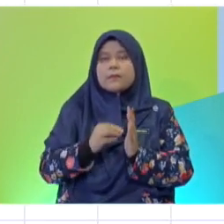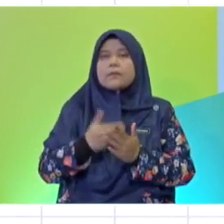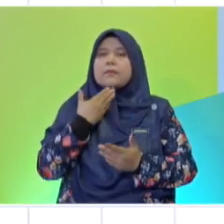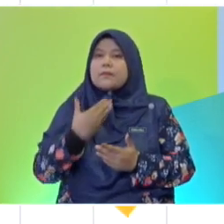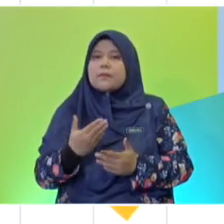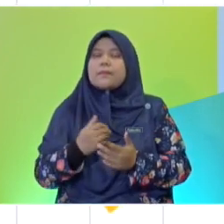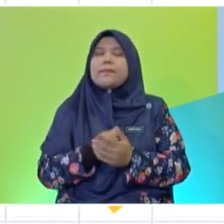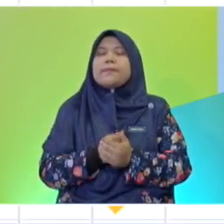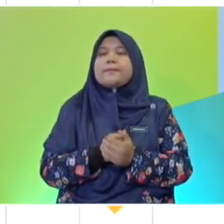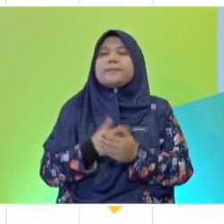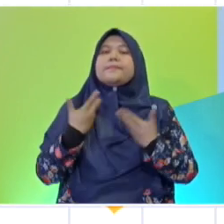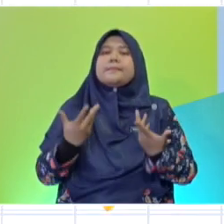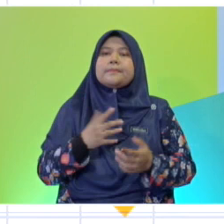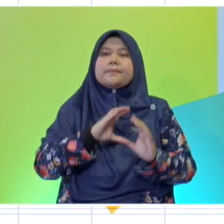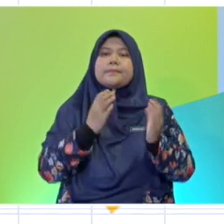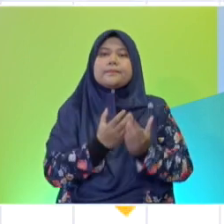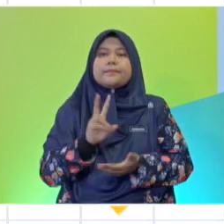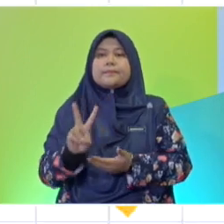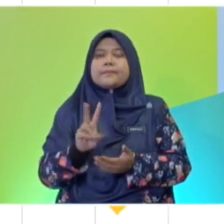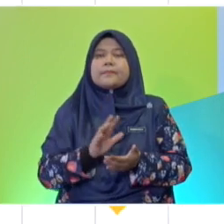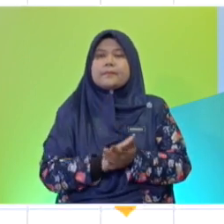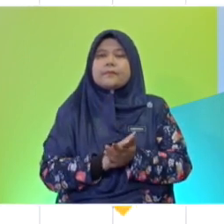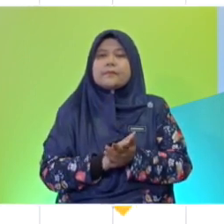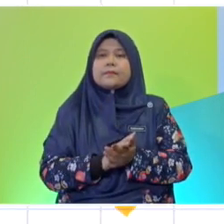Bagaimana dengan kumpulan yang kedua